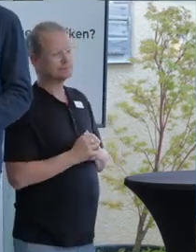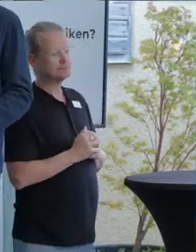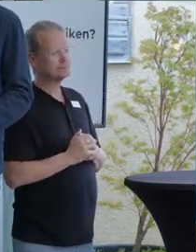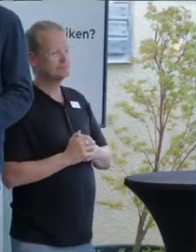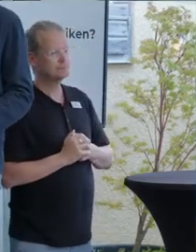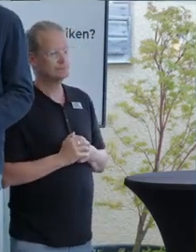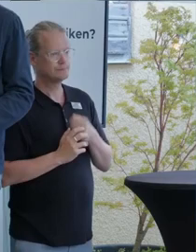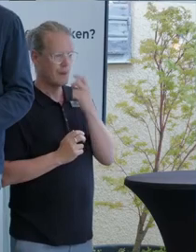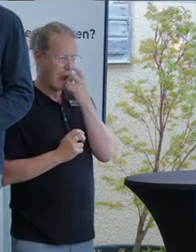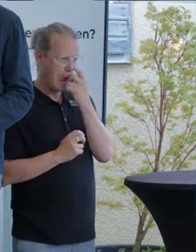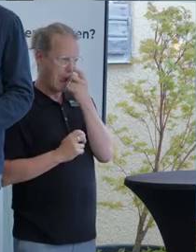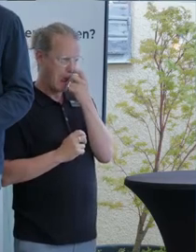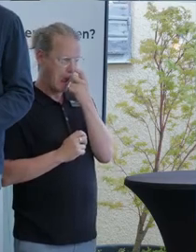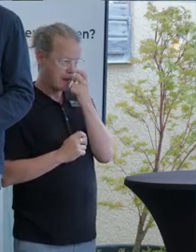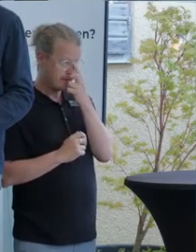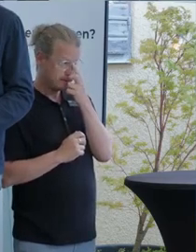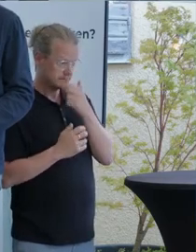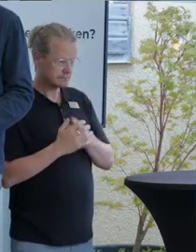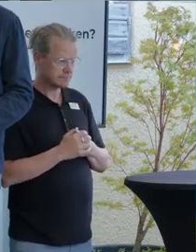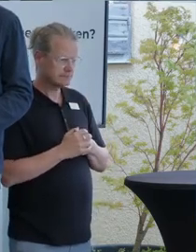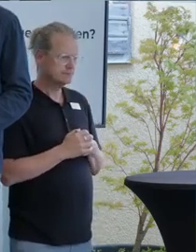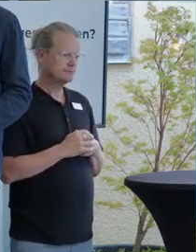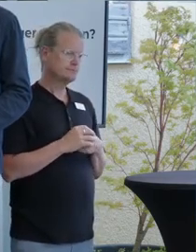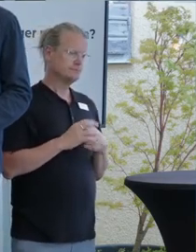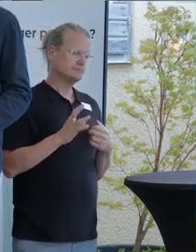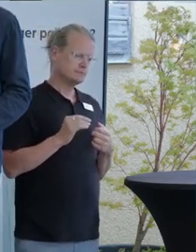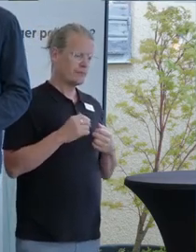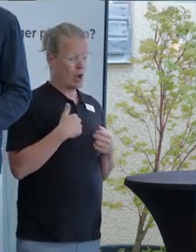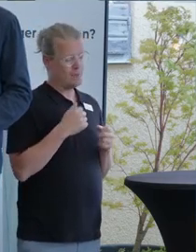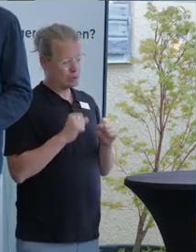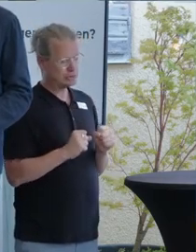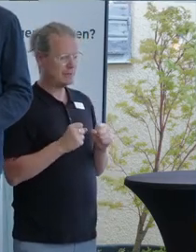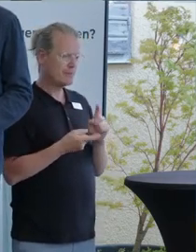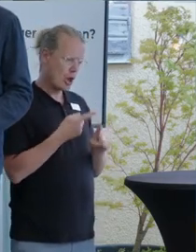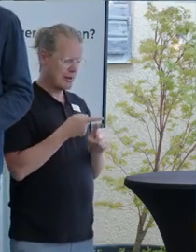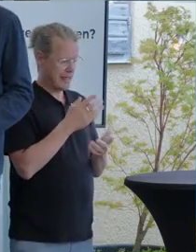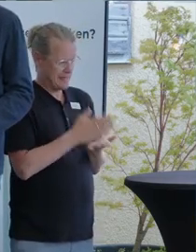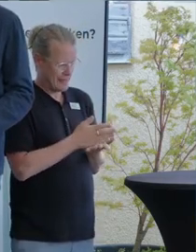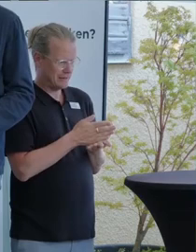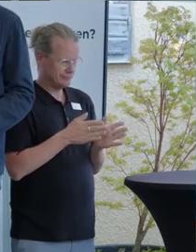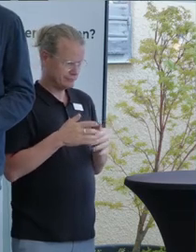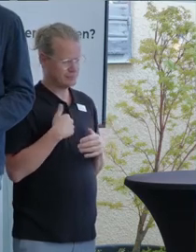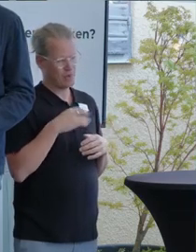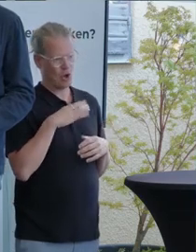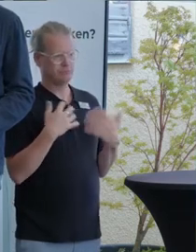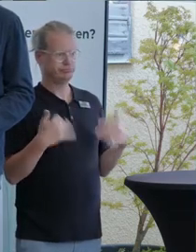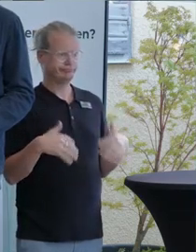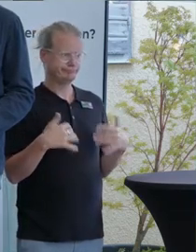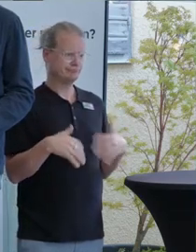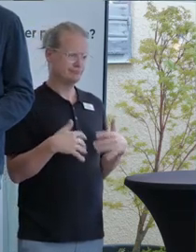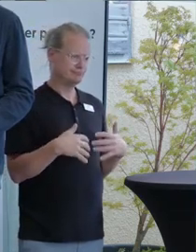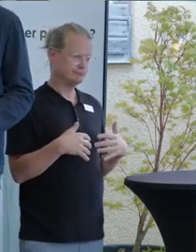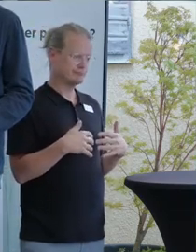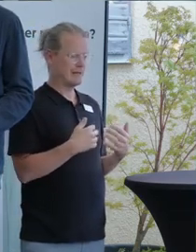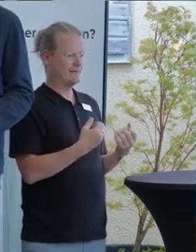Ja, nej, men jag tycker ingången är helt rätt. Alltså, vi är idag i ett enormt behov av en stark samhällsutveckling på